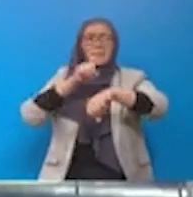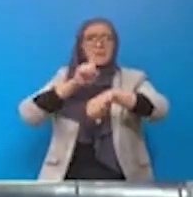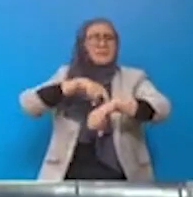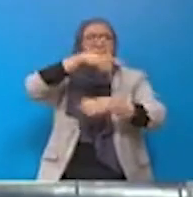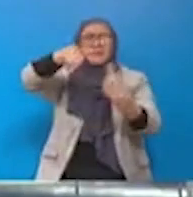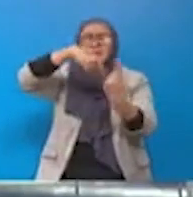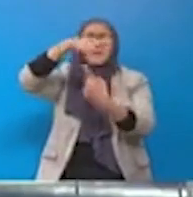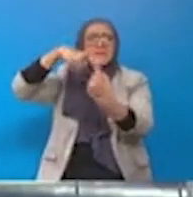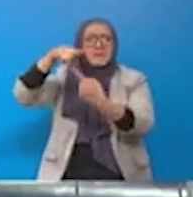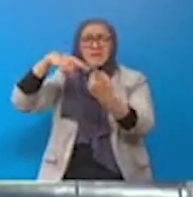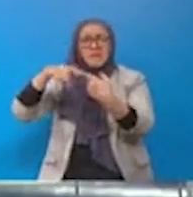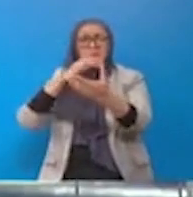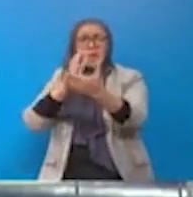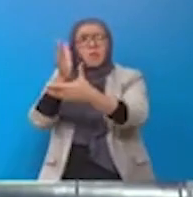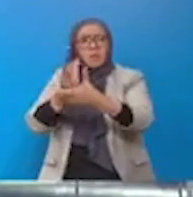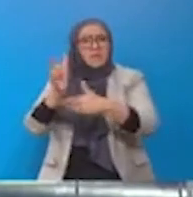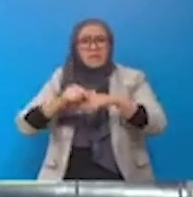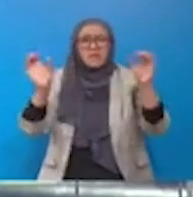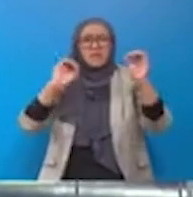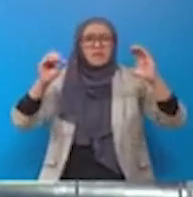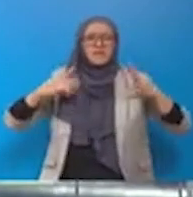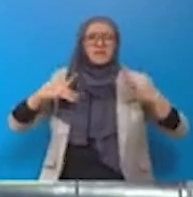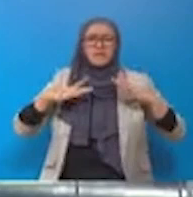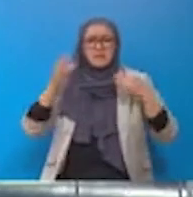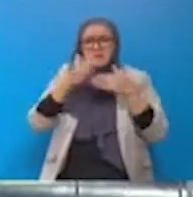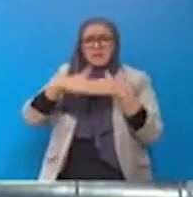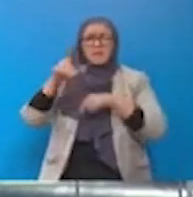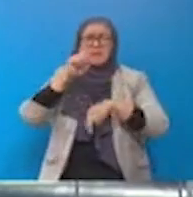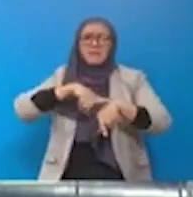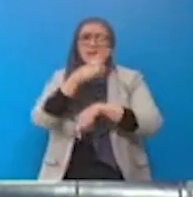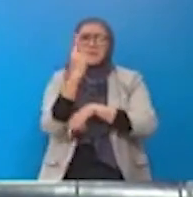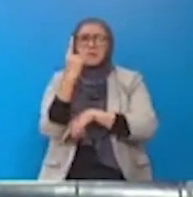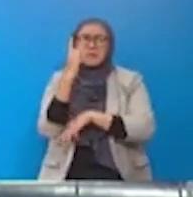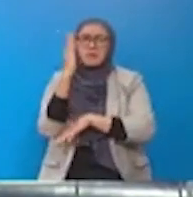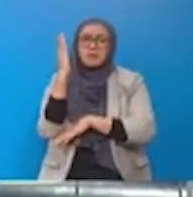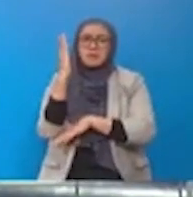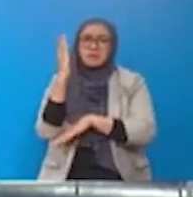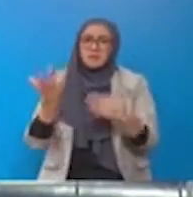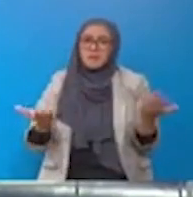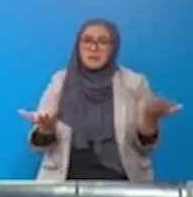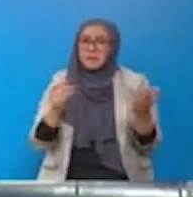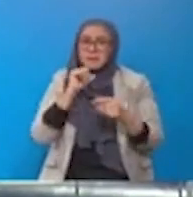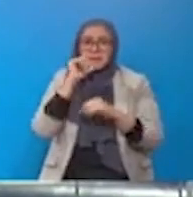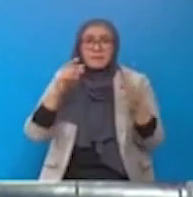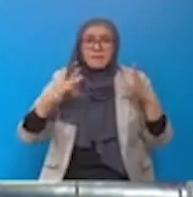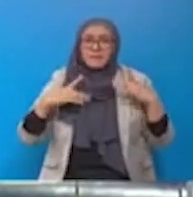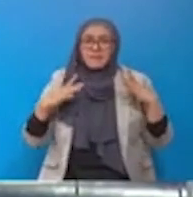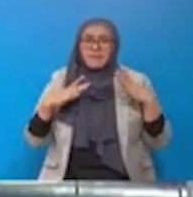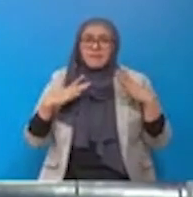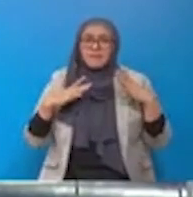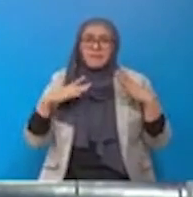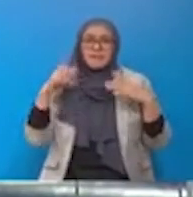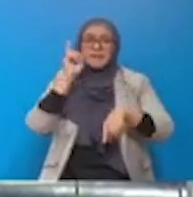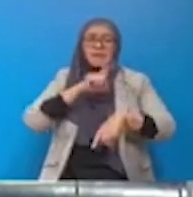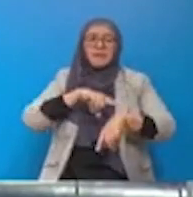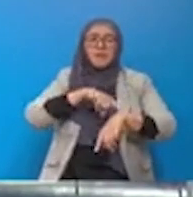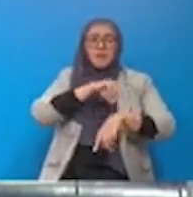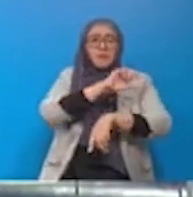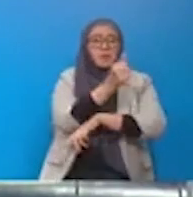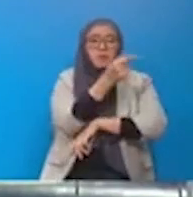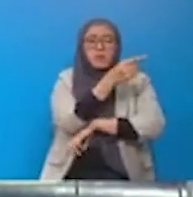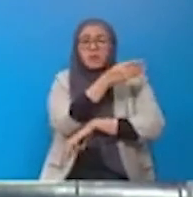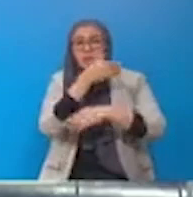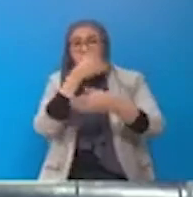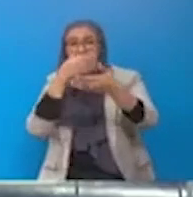tidak bercuti selepas pukul 1 petang ya ya Atau dia dia tidak bercuti pada pukul sepuluh tangkap sampai pukul